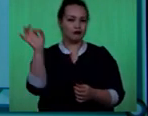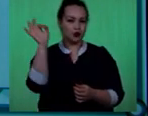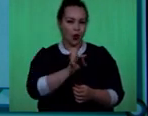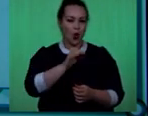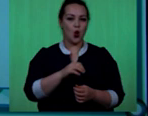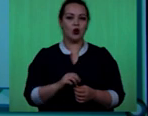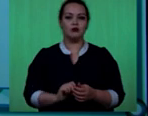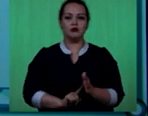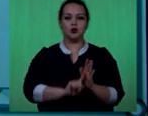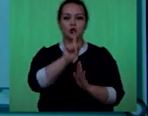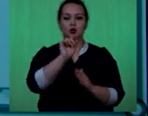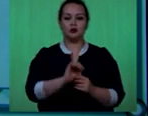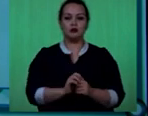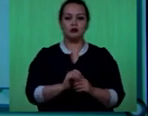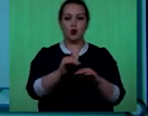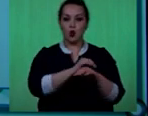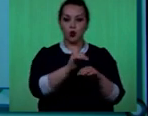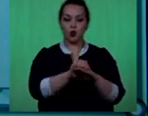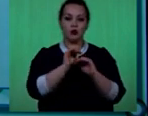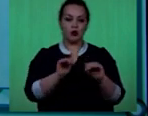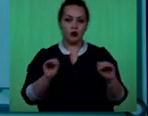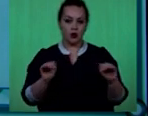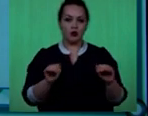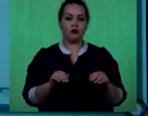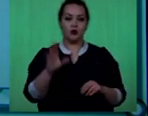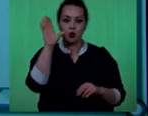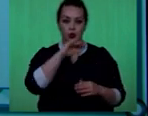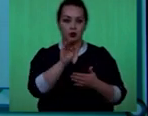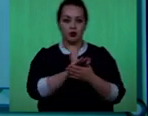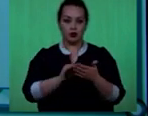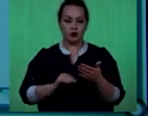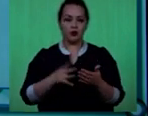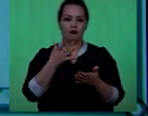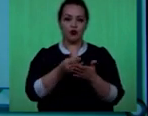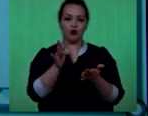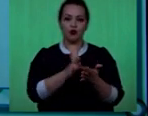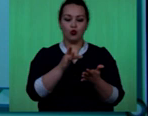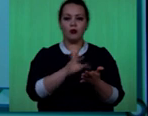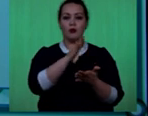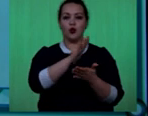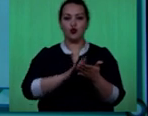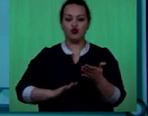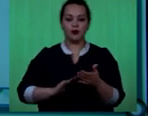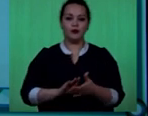молодцы ребята вы успели записать синквейн своей тетрадке тогда продолжаем